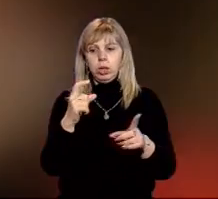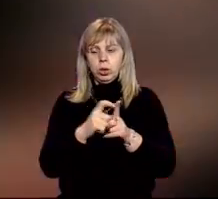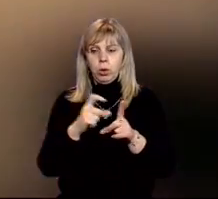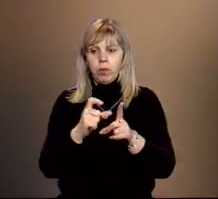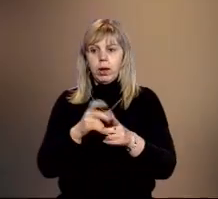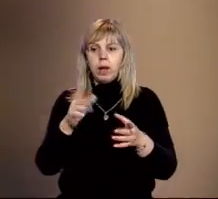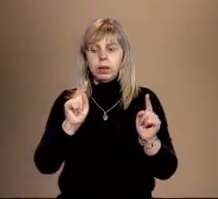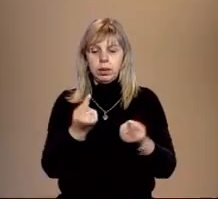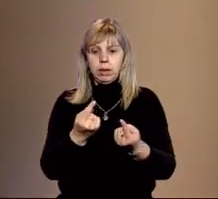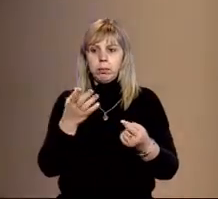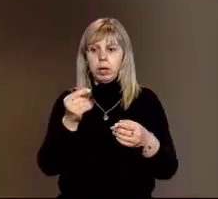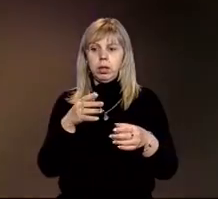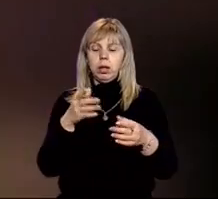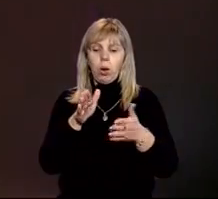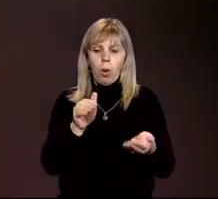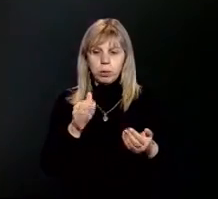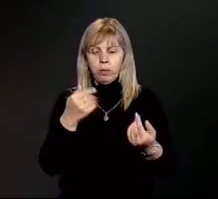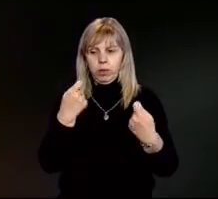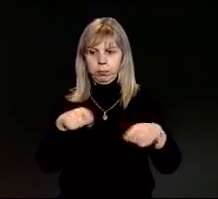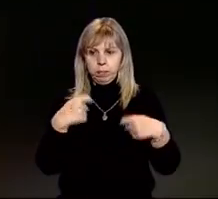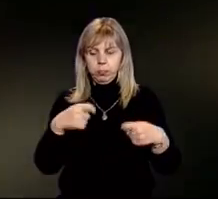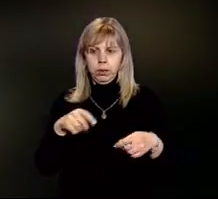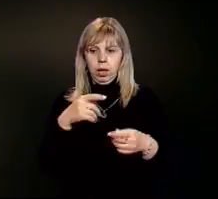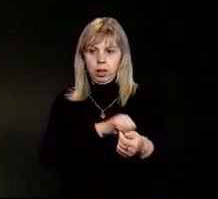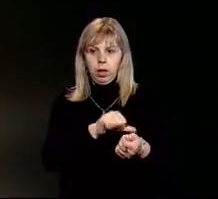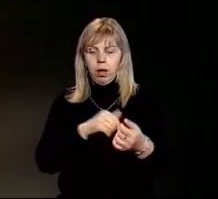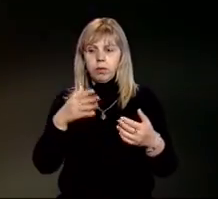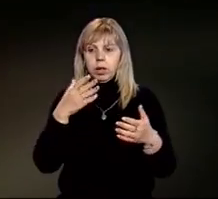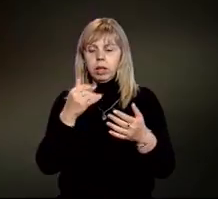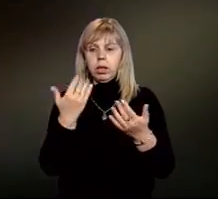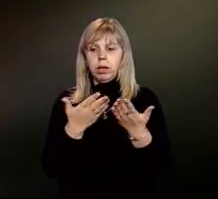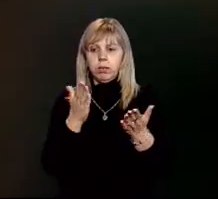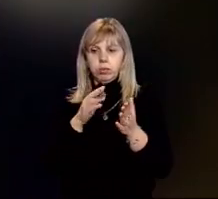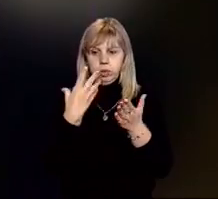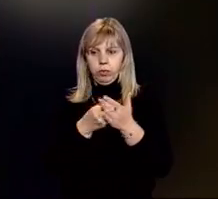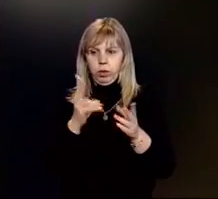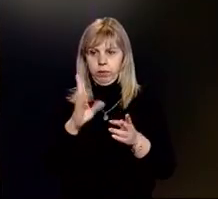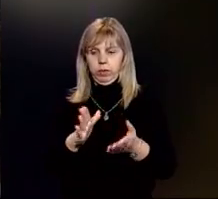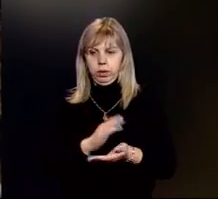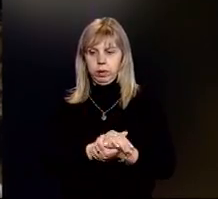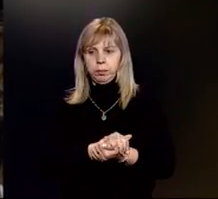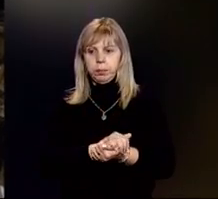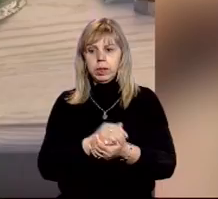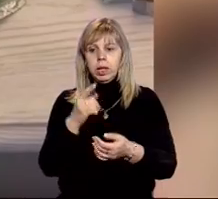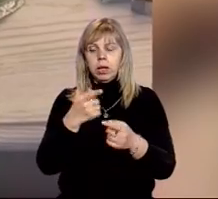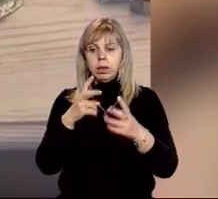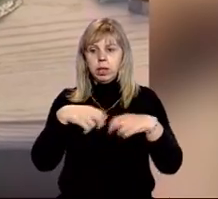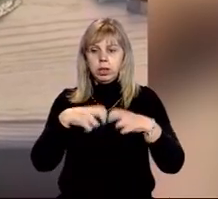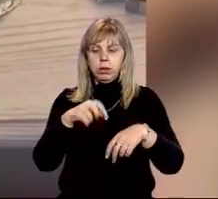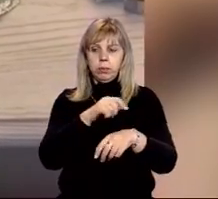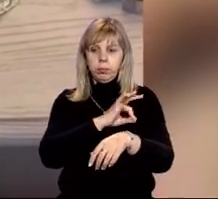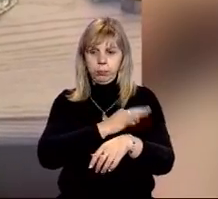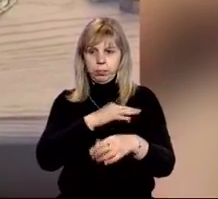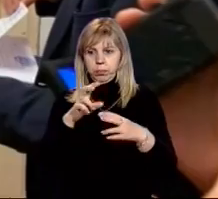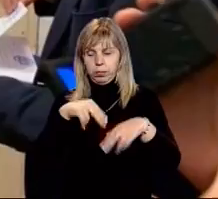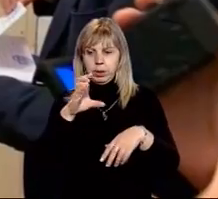словами, затримані налагодили оптове виготовлення наркотиків у лабораторіях, які облаштували у власних помешканнях. Слідчі поліції,